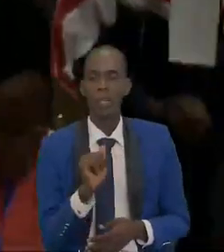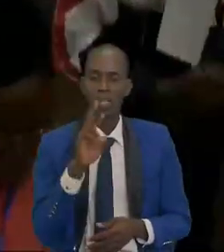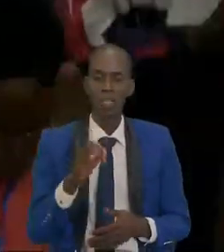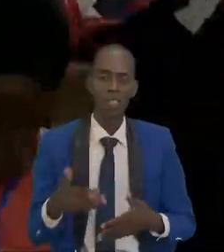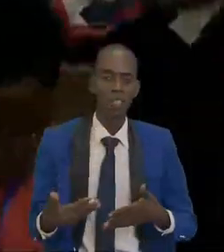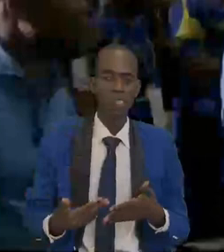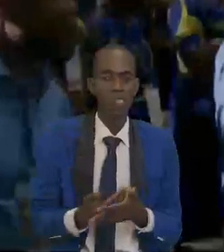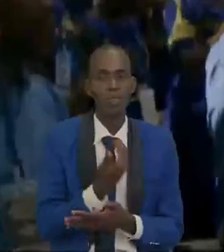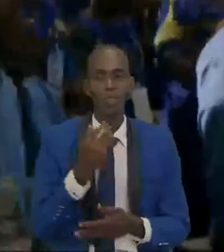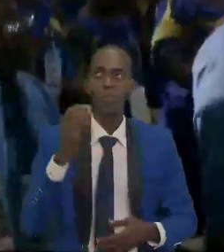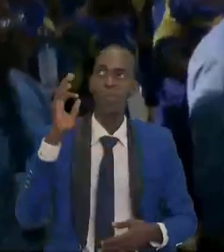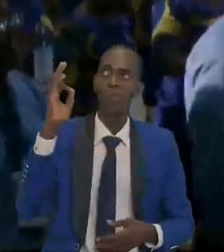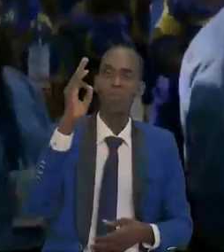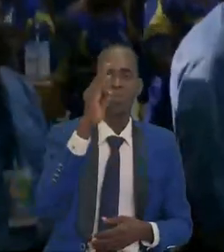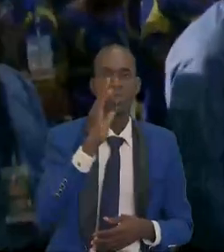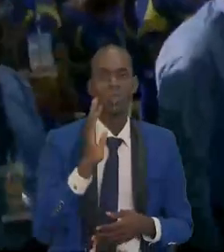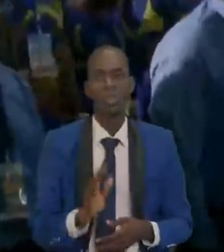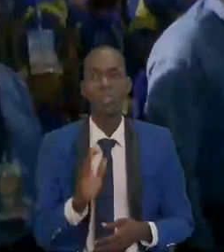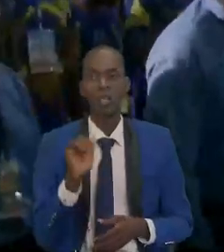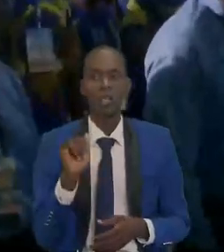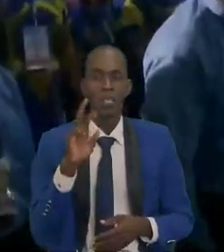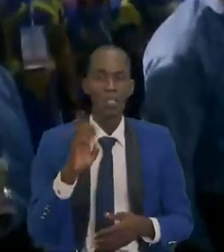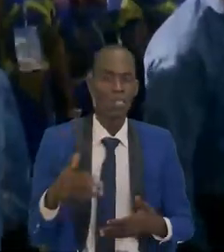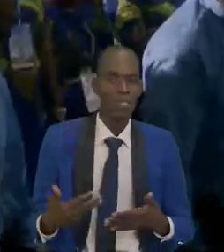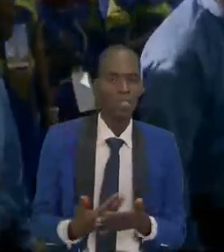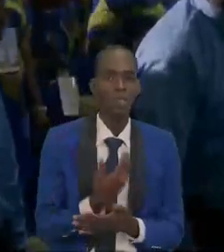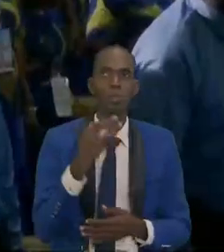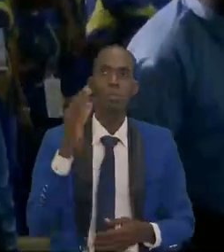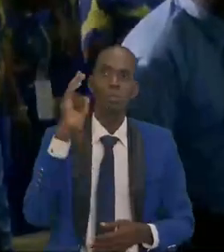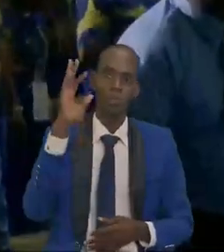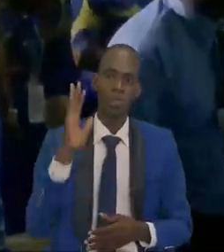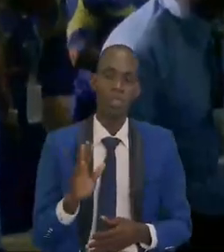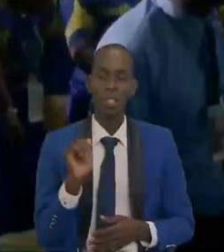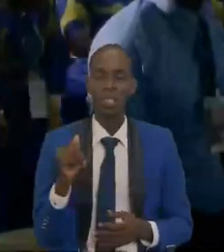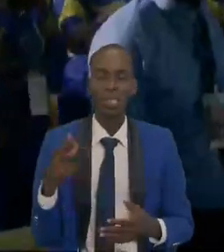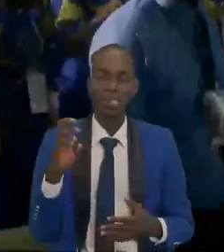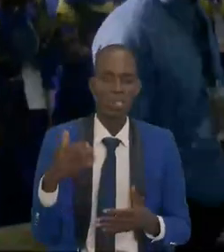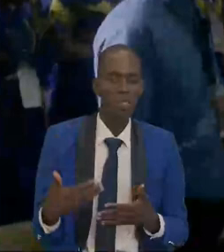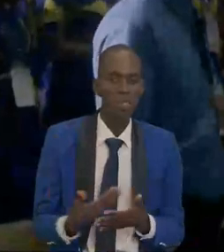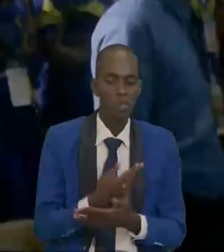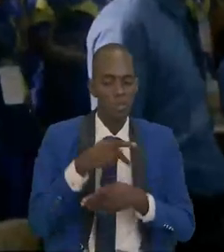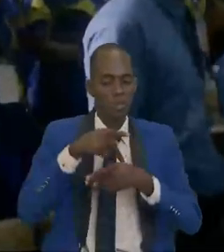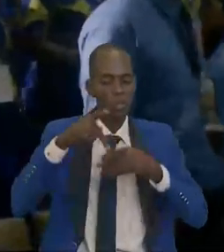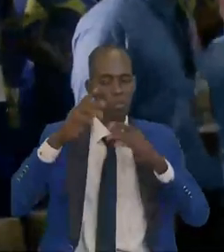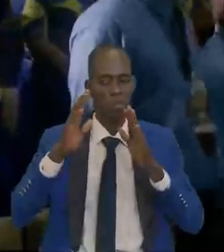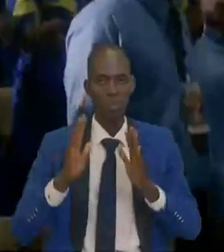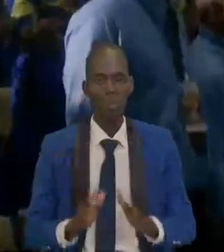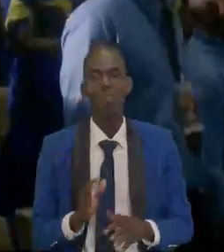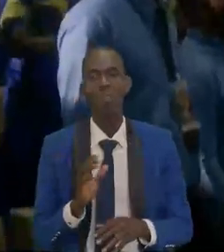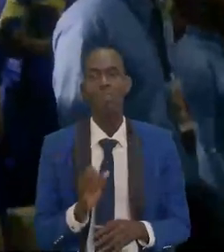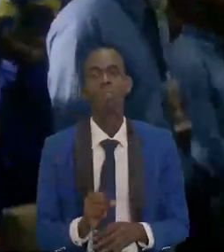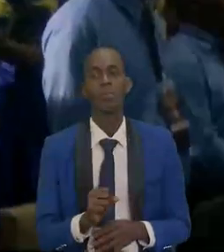renouvelée. Un évangéliste renouvelé. Un pasteur renouvelé. Un professionnel renouvelé.